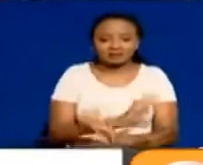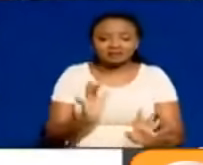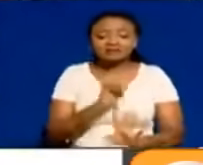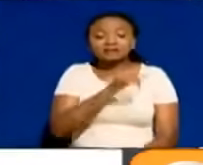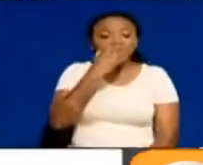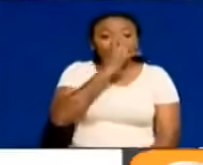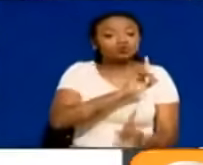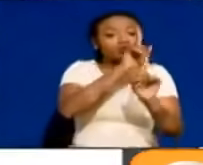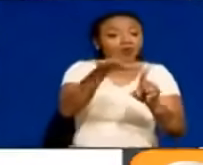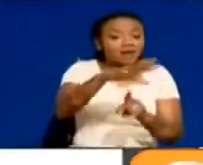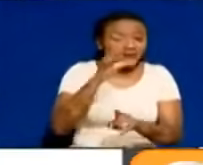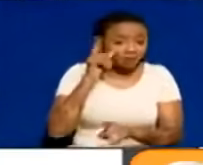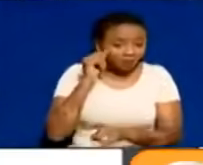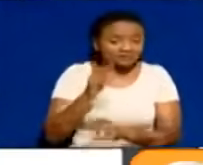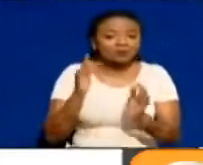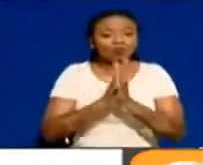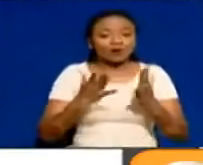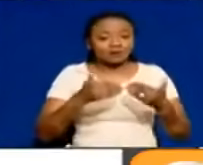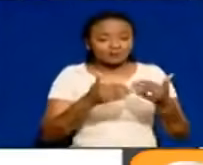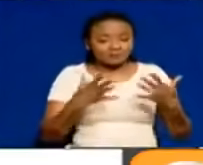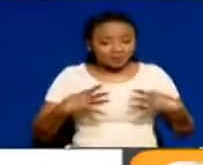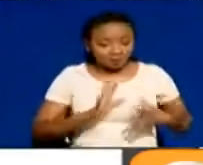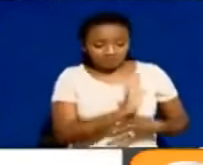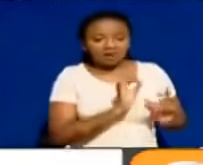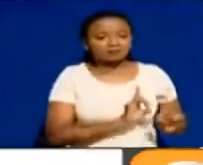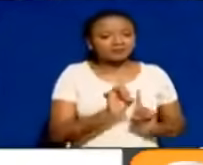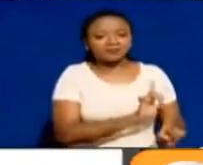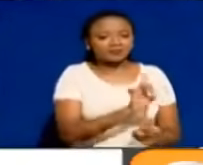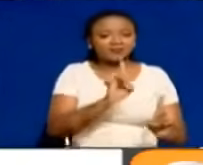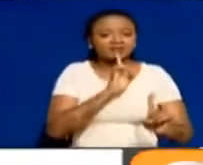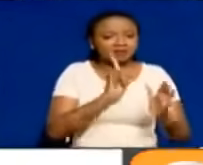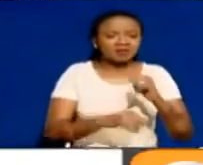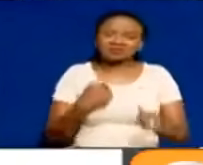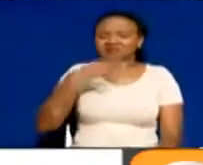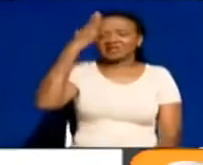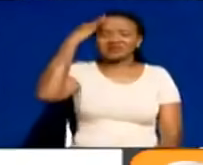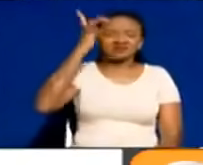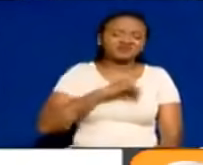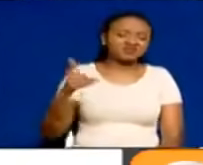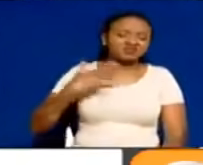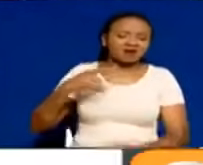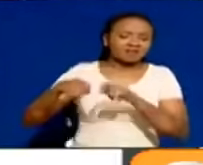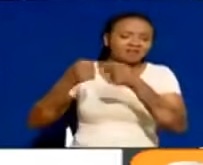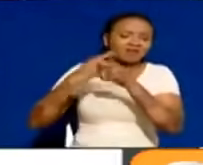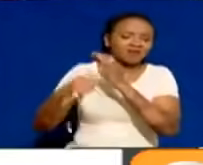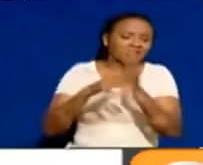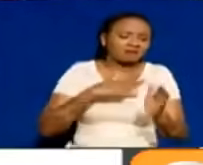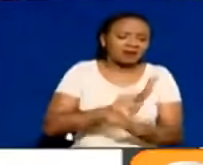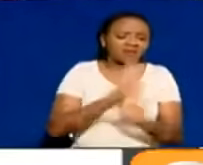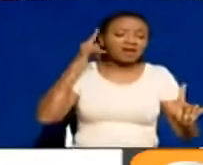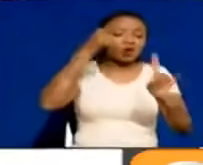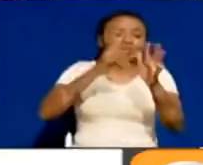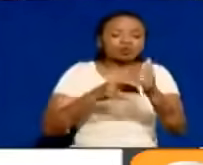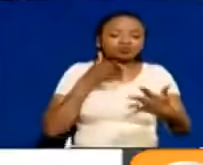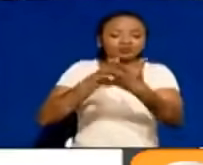misururu ya mikutano, Ruto na wandani wake wanasema kwamba wanafahamu njama ya kumpaka tope kama mfisadi ili kuhujumu ari yake